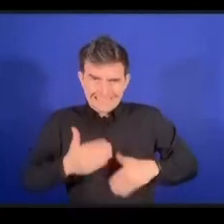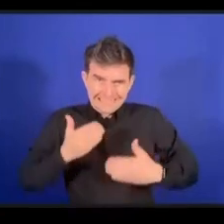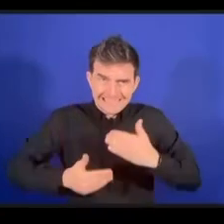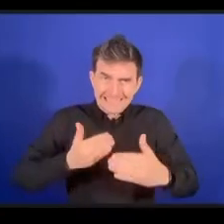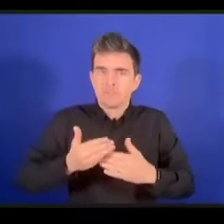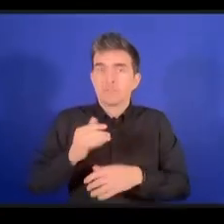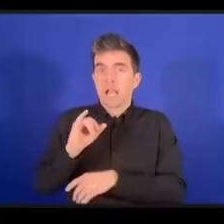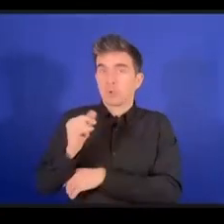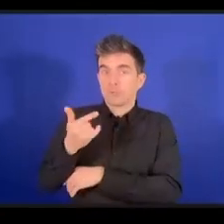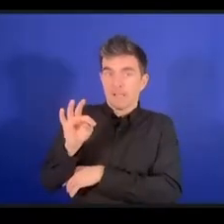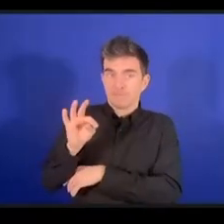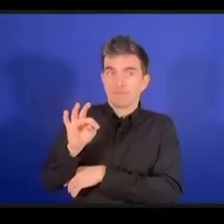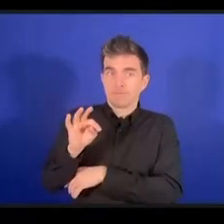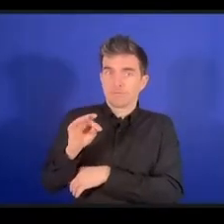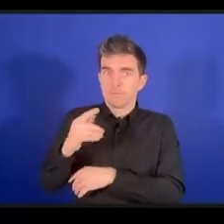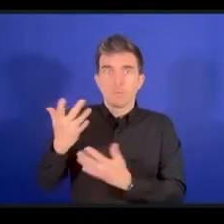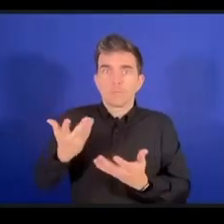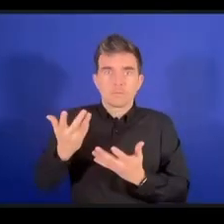要注意。